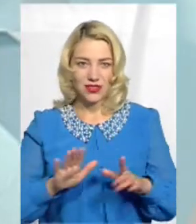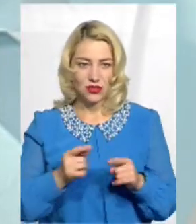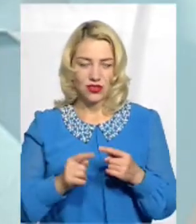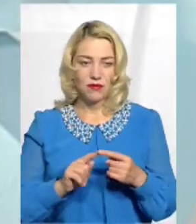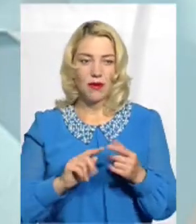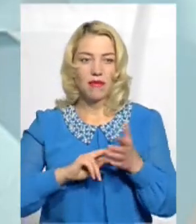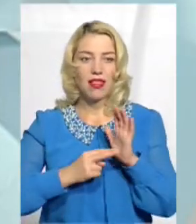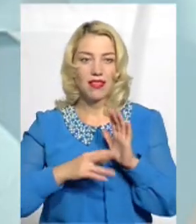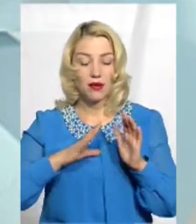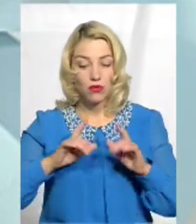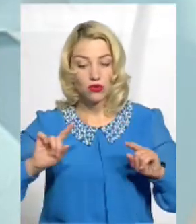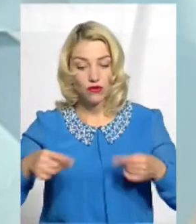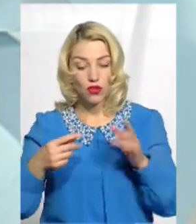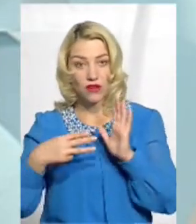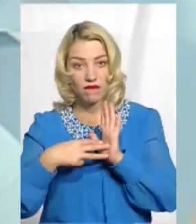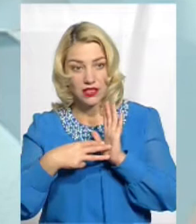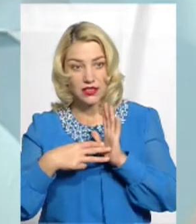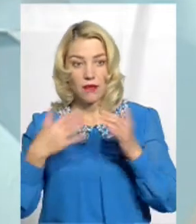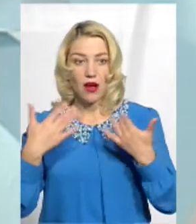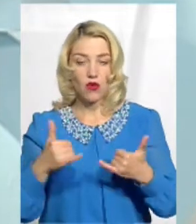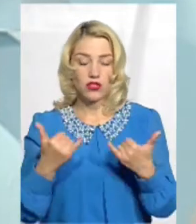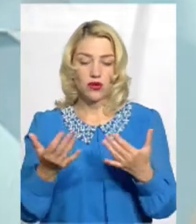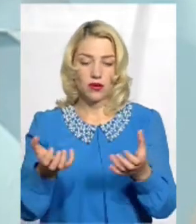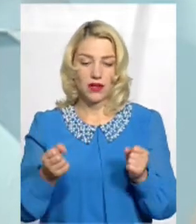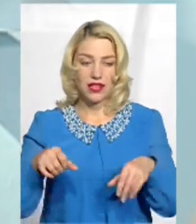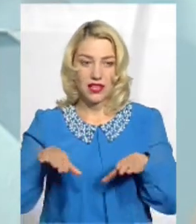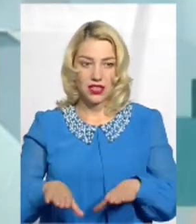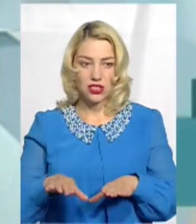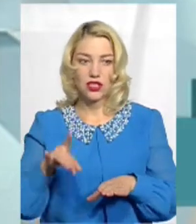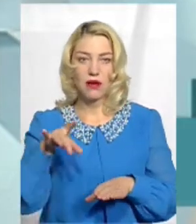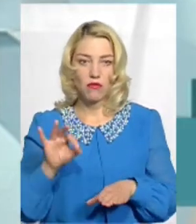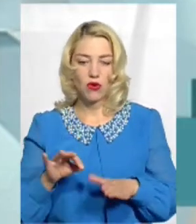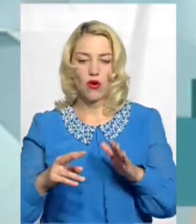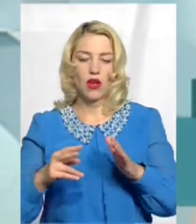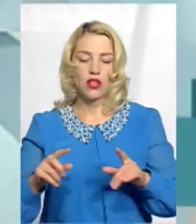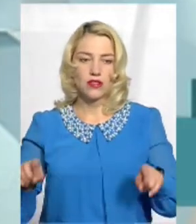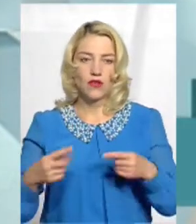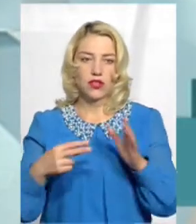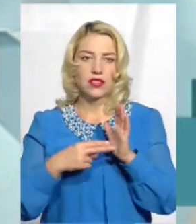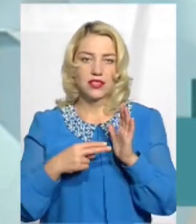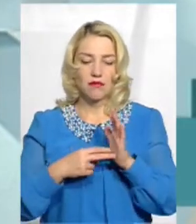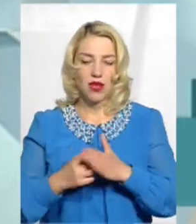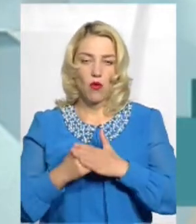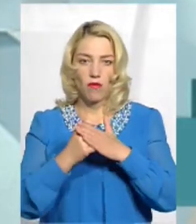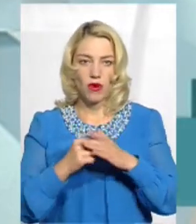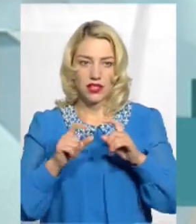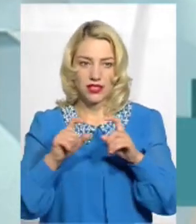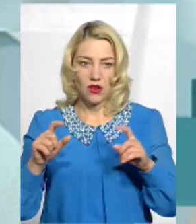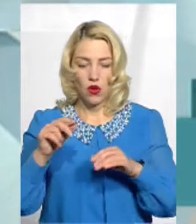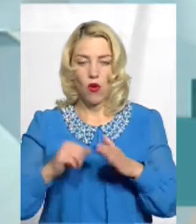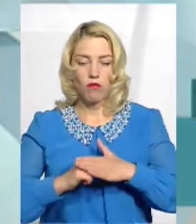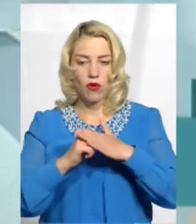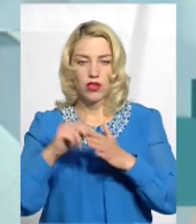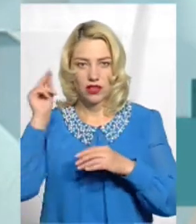було створити 8, а на сьогодні вже прийнято рішення про створення 7 опорних навчальних закладів. Опорний